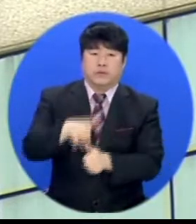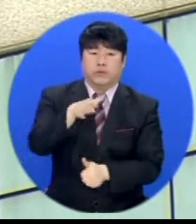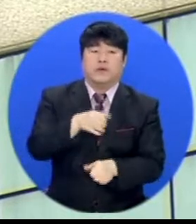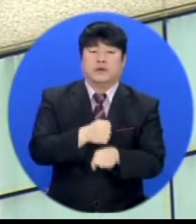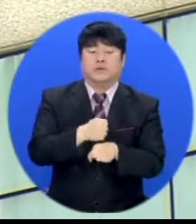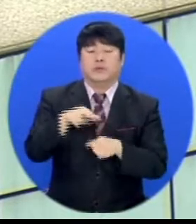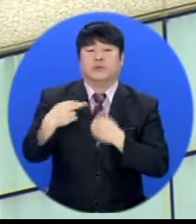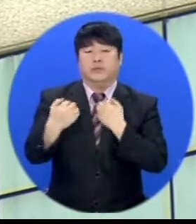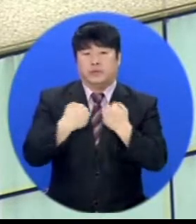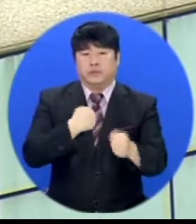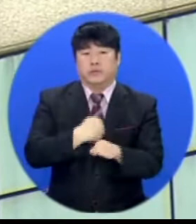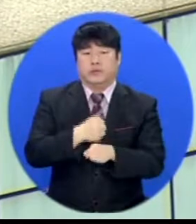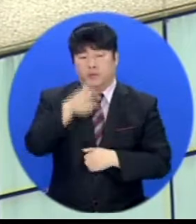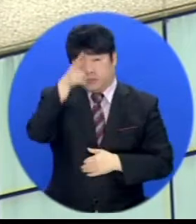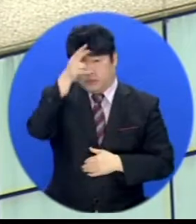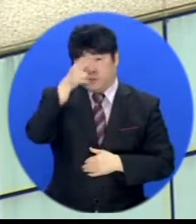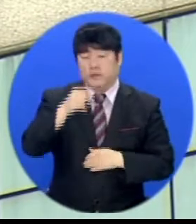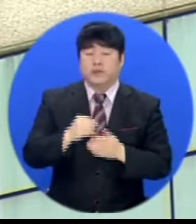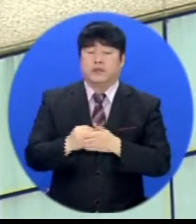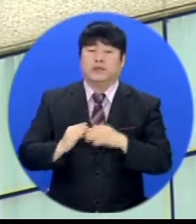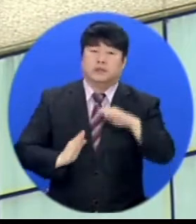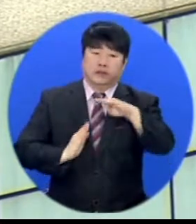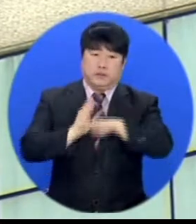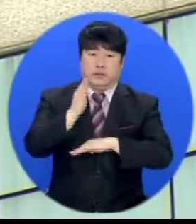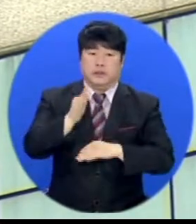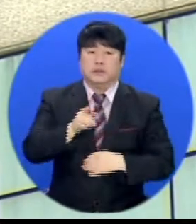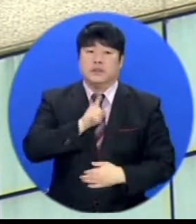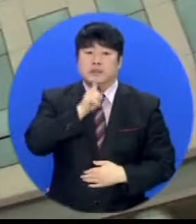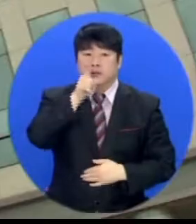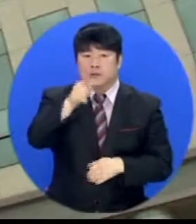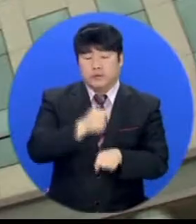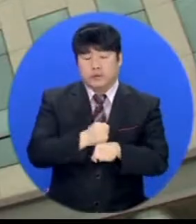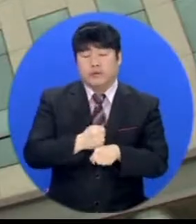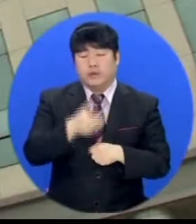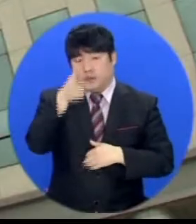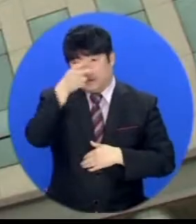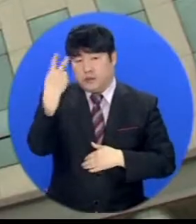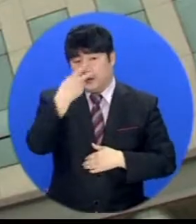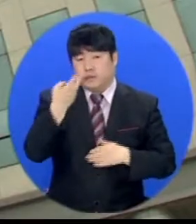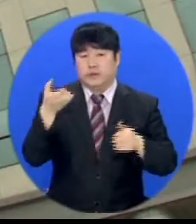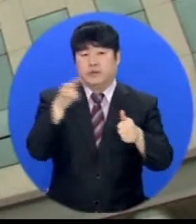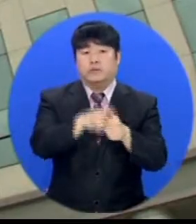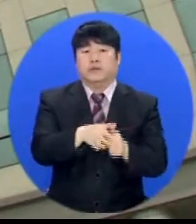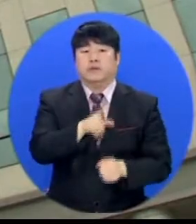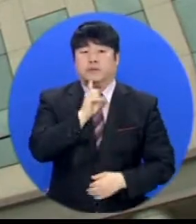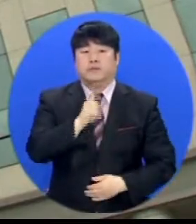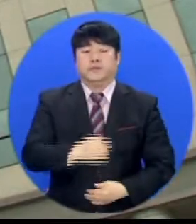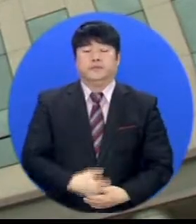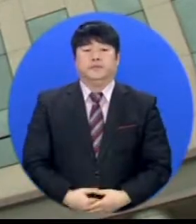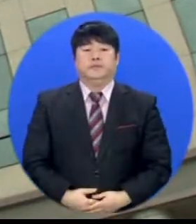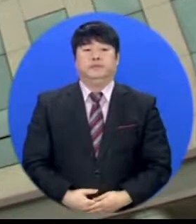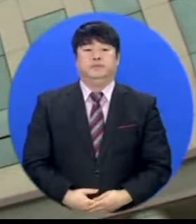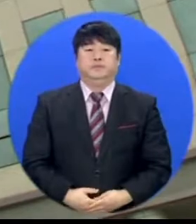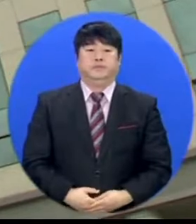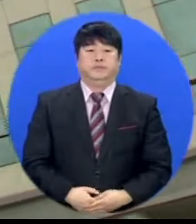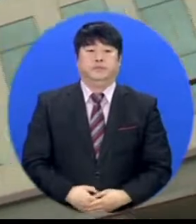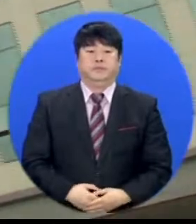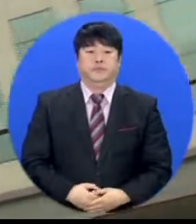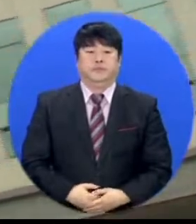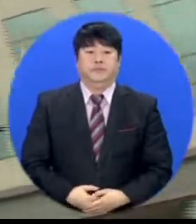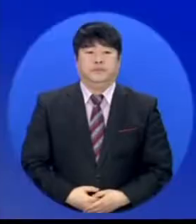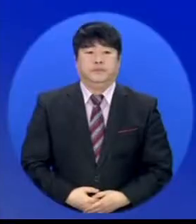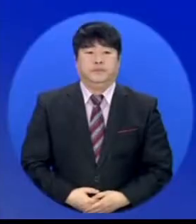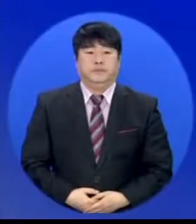음해임에도 불구하고 경찰이 무리하게 기소 의견으로 사건을 검찰에 송치했다고 주장했습니다.